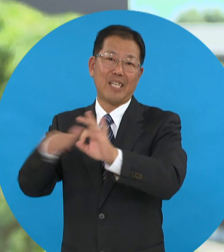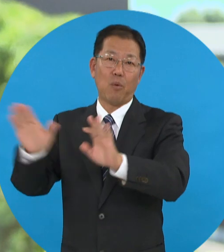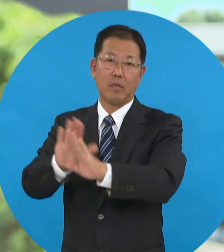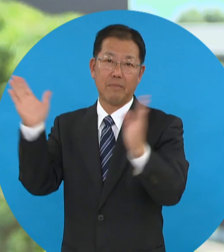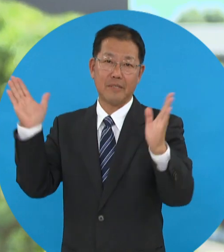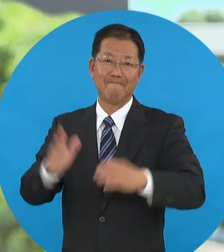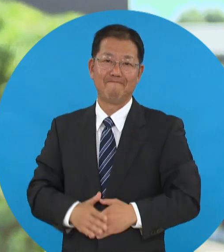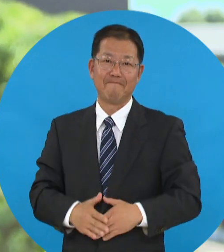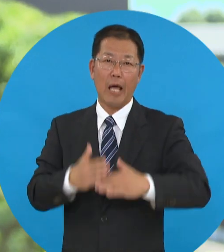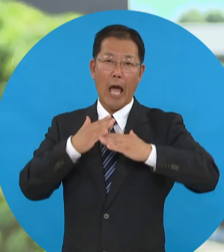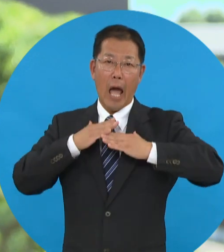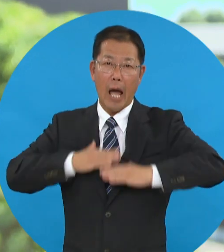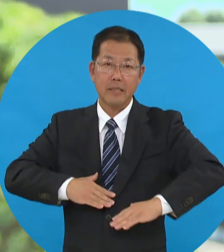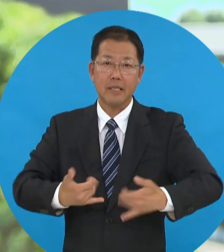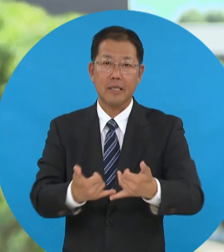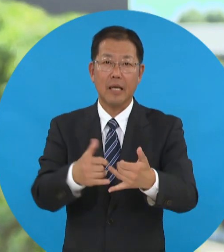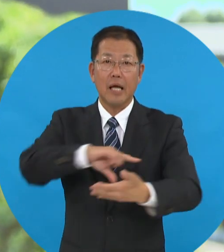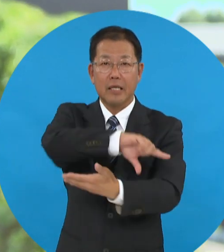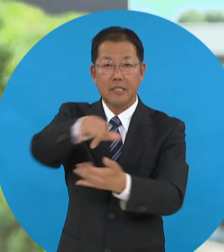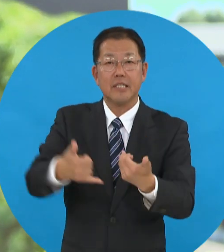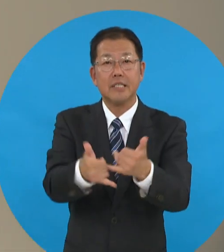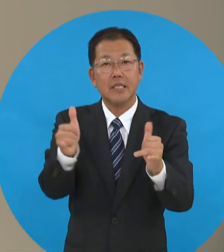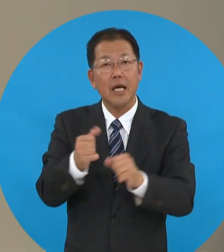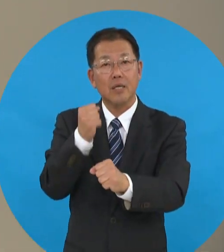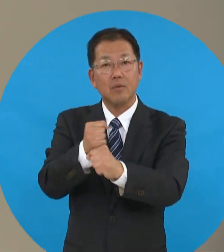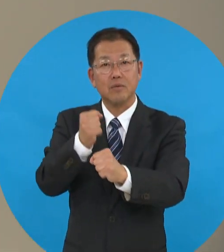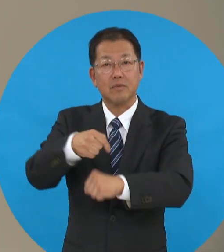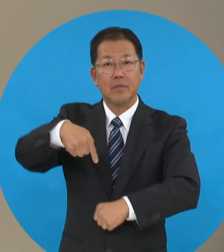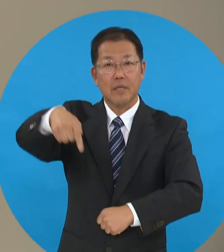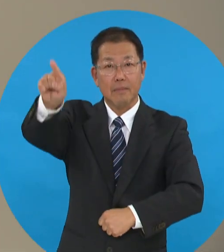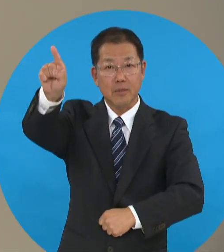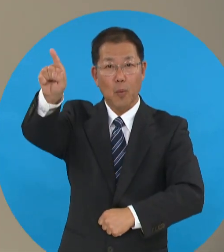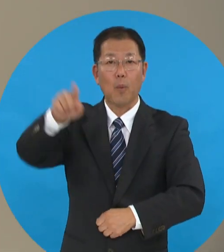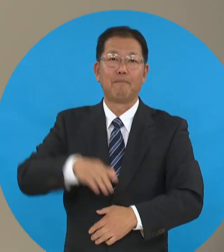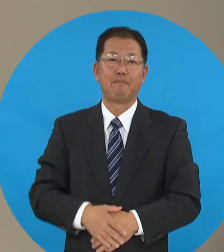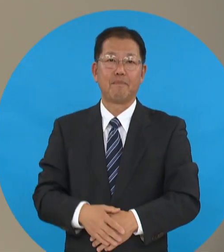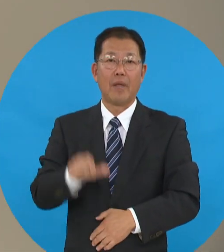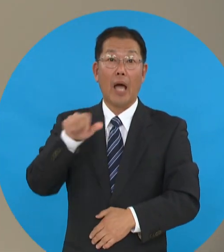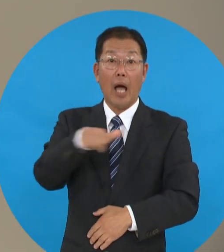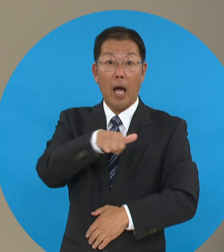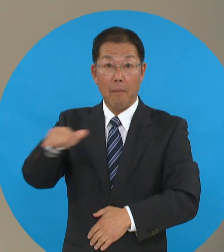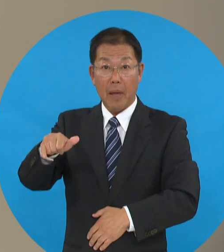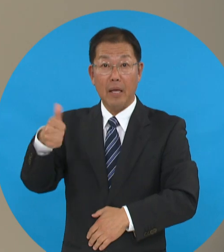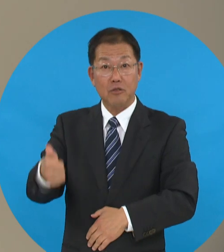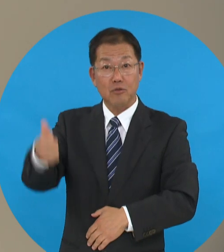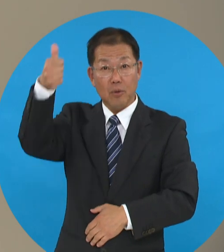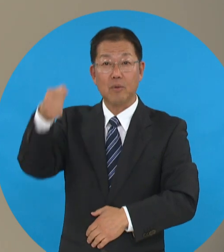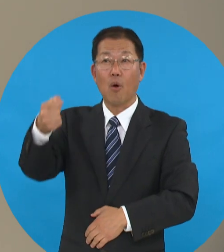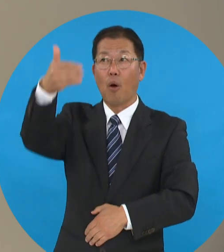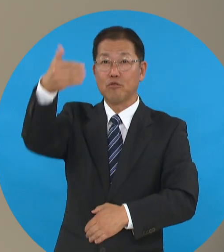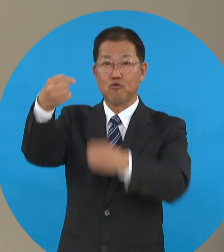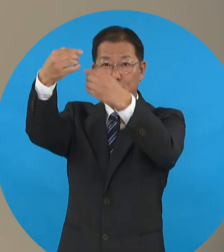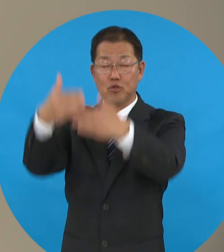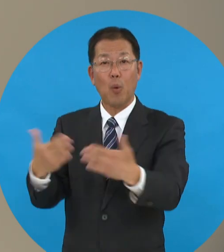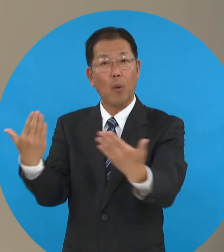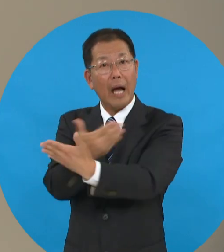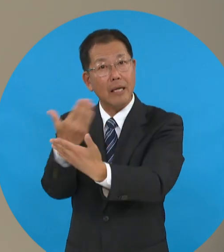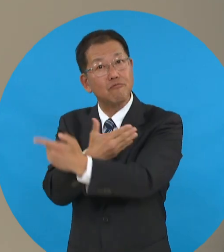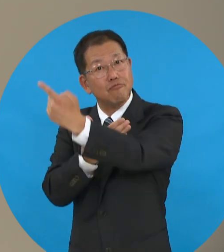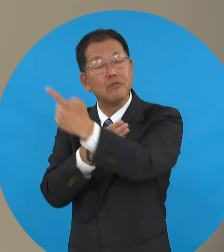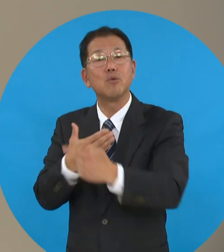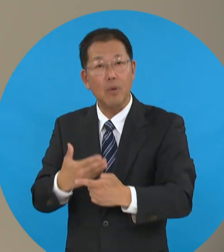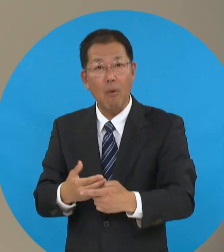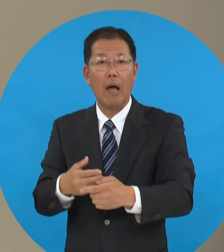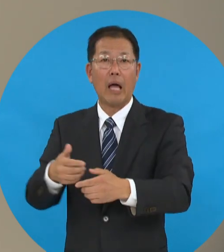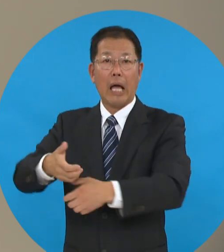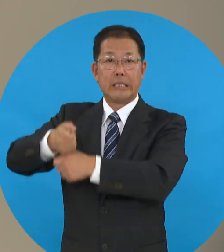な地域社会を作っていきましょう。安倍首相の休場会見は自衛隊を明記して